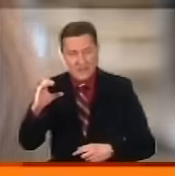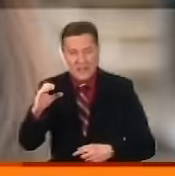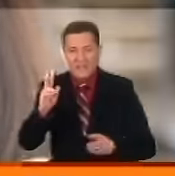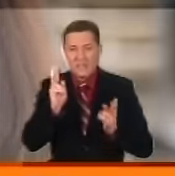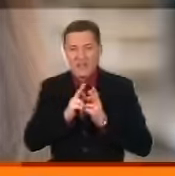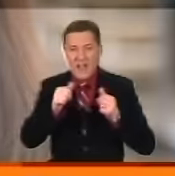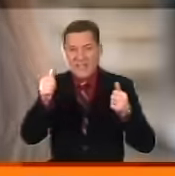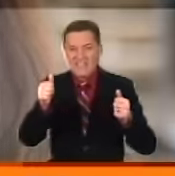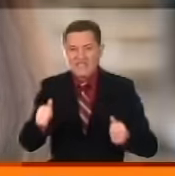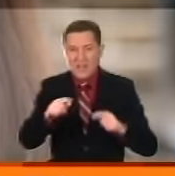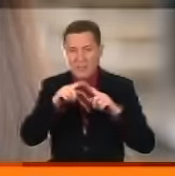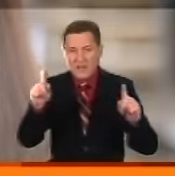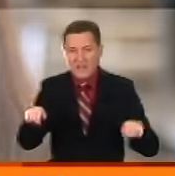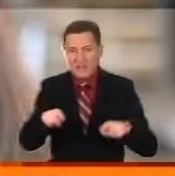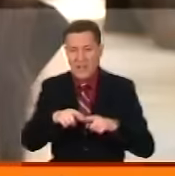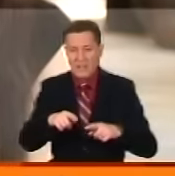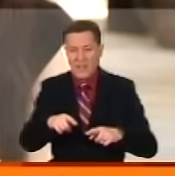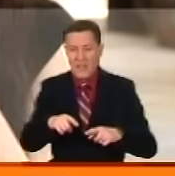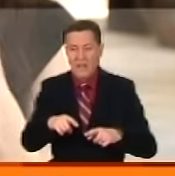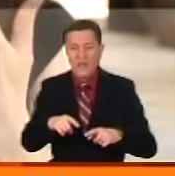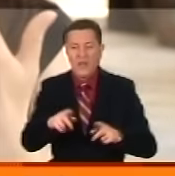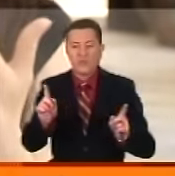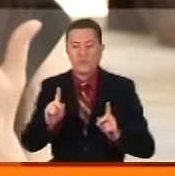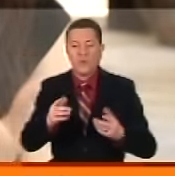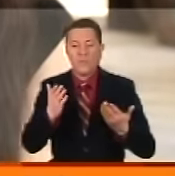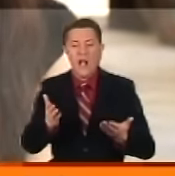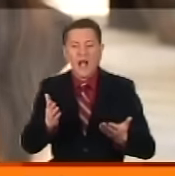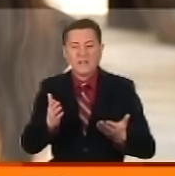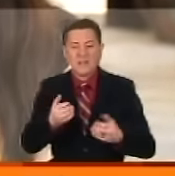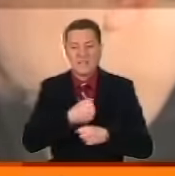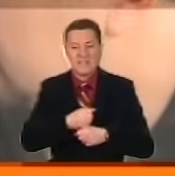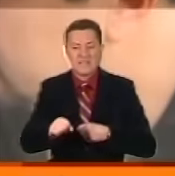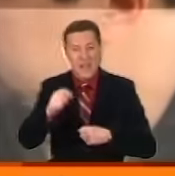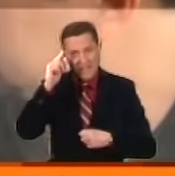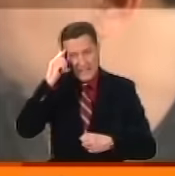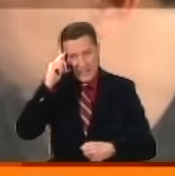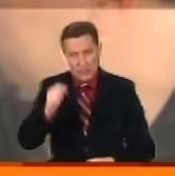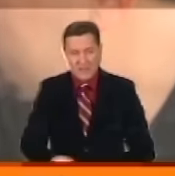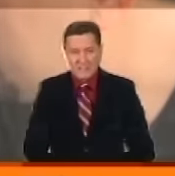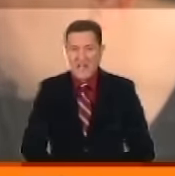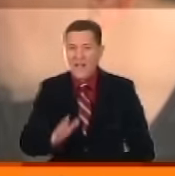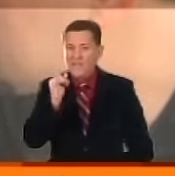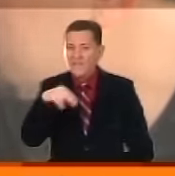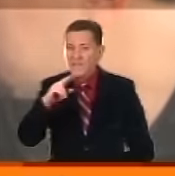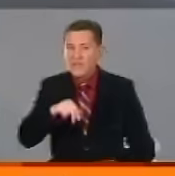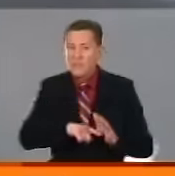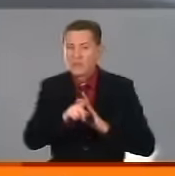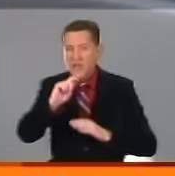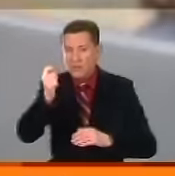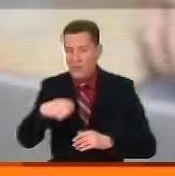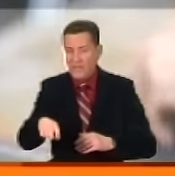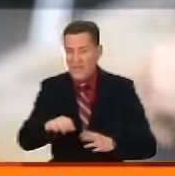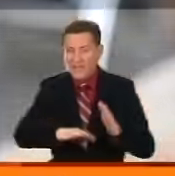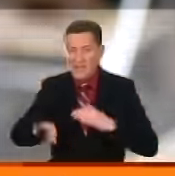табличками жертв путинского режима, чтобы ну, хоть как-то заставить задуматься. Від початку війни на сході України ці